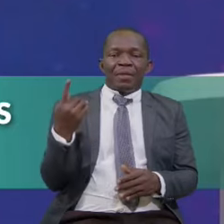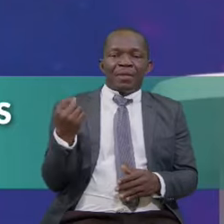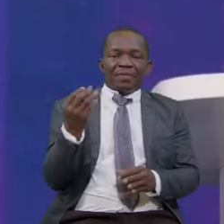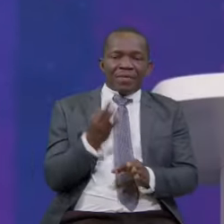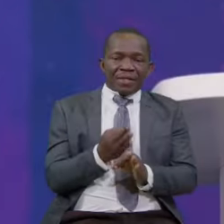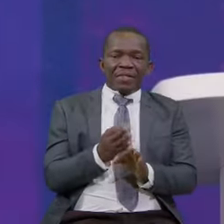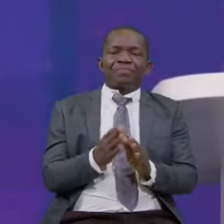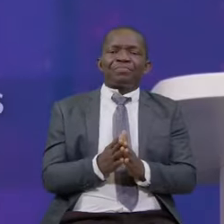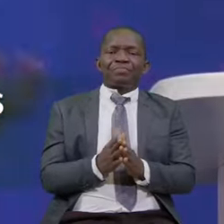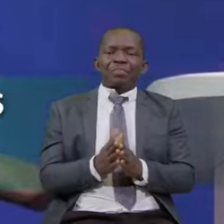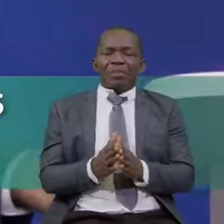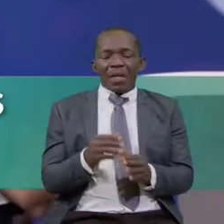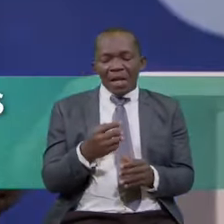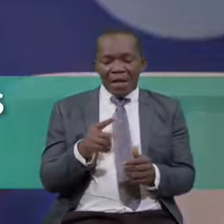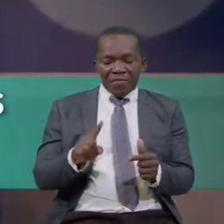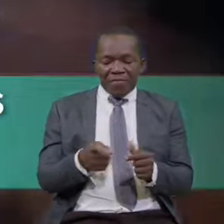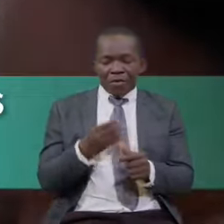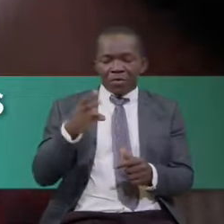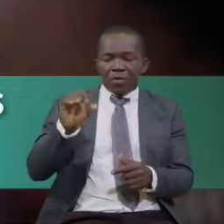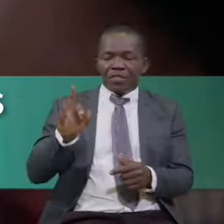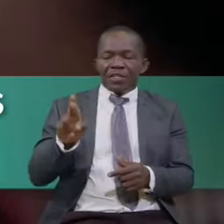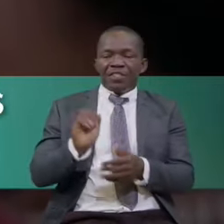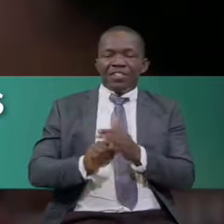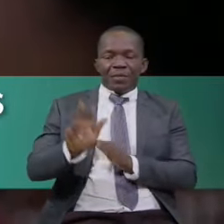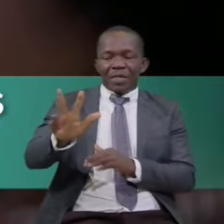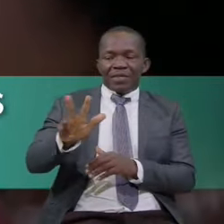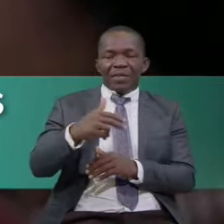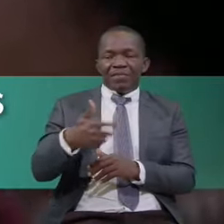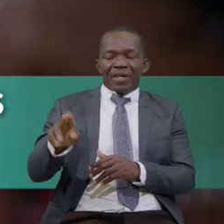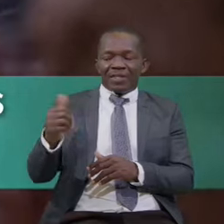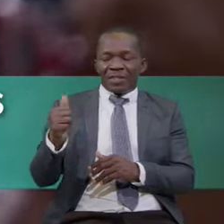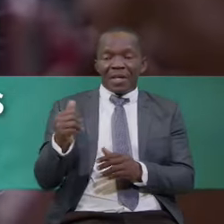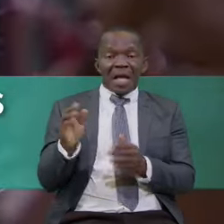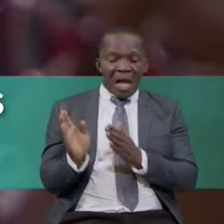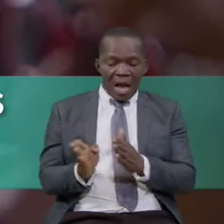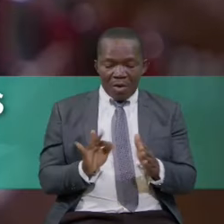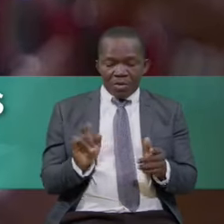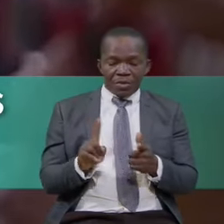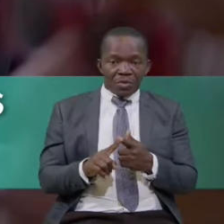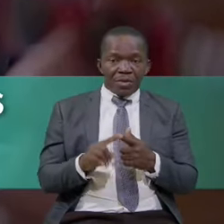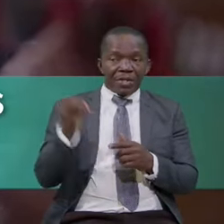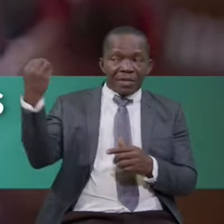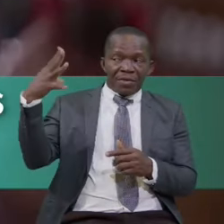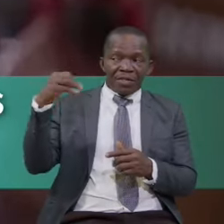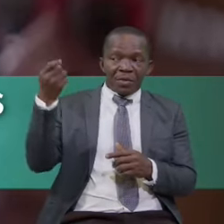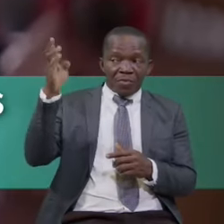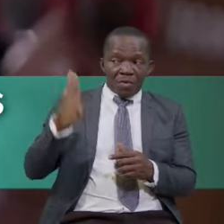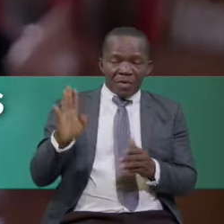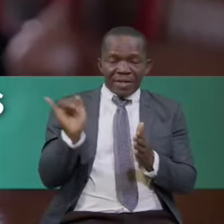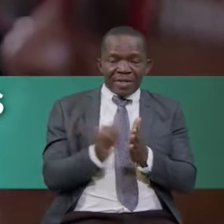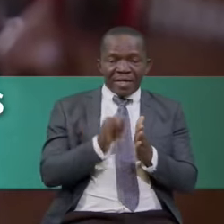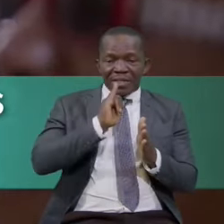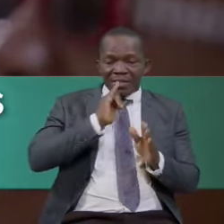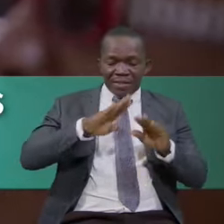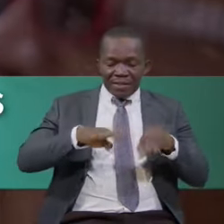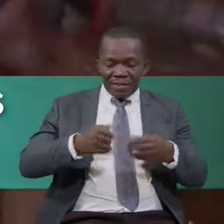3 verset 10 1 Corinthiens 310 par la grâce de Dieu qui m'a été selon la grâce de Dieu qui